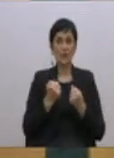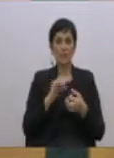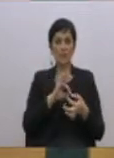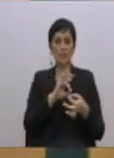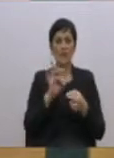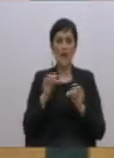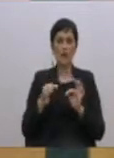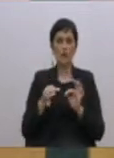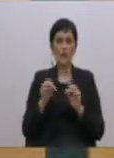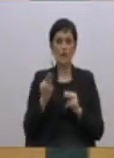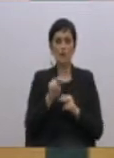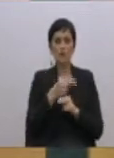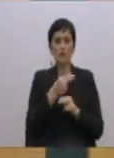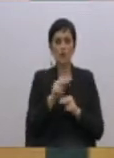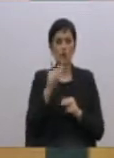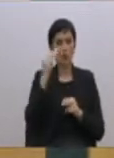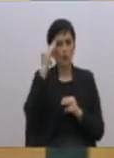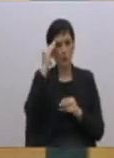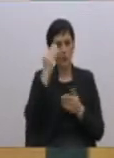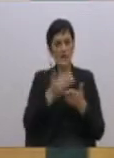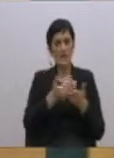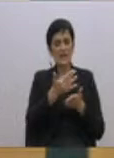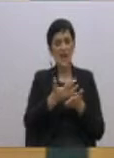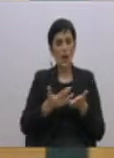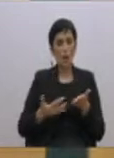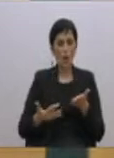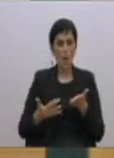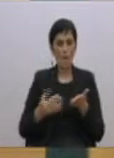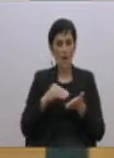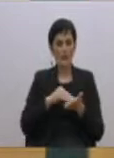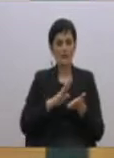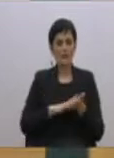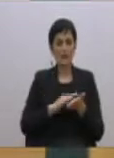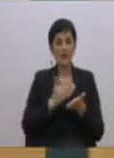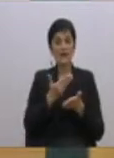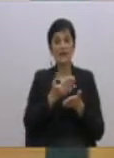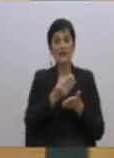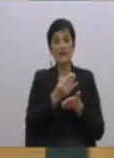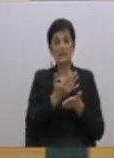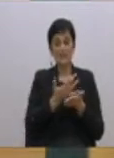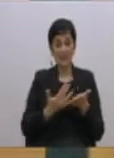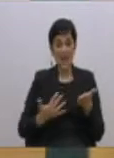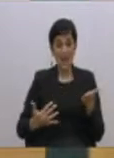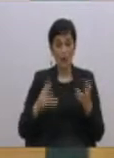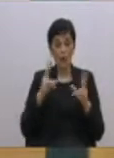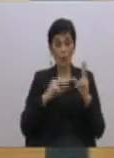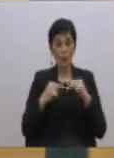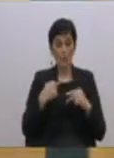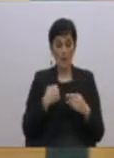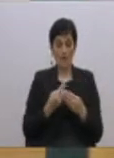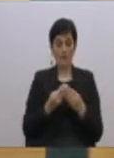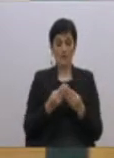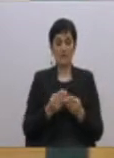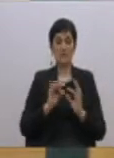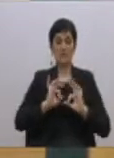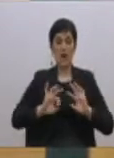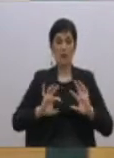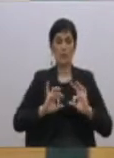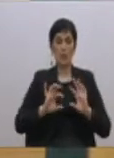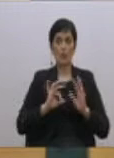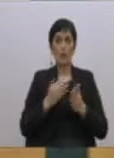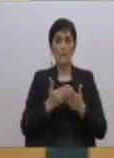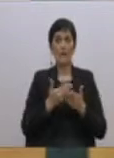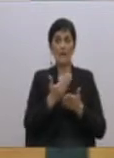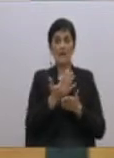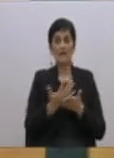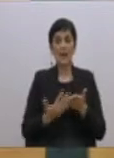Garpeului, Șenișul Musa Zrebe Bi, recomandații Bi, da, am recomandații Bi, Gatualisi Nebit, Met Armovat Gen, im